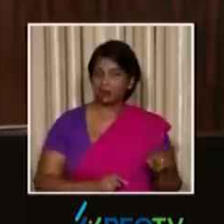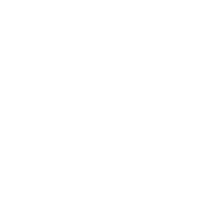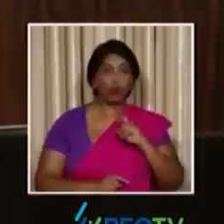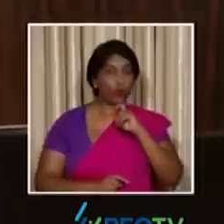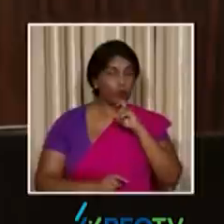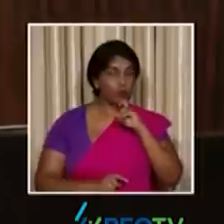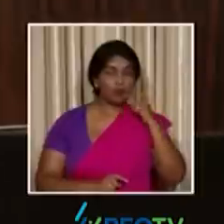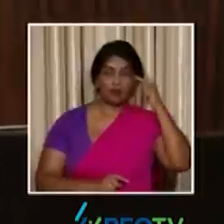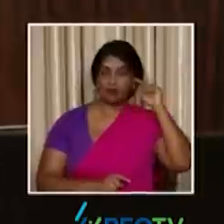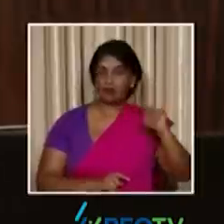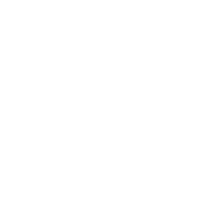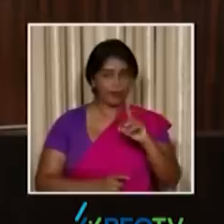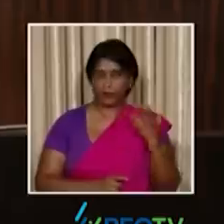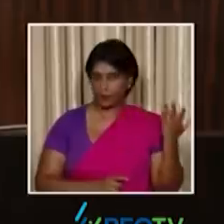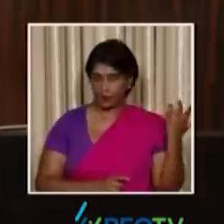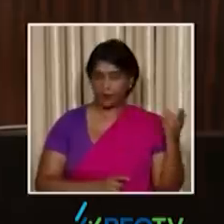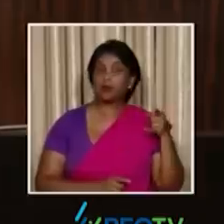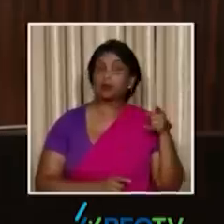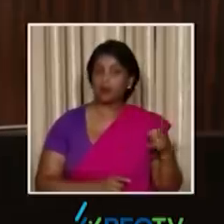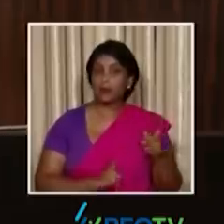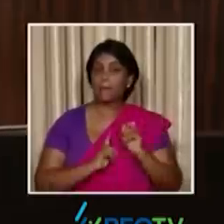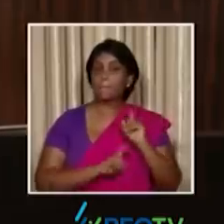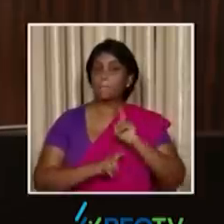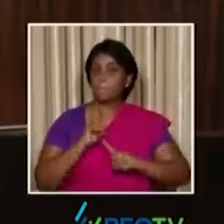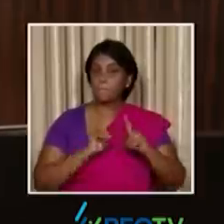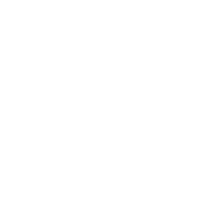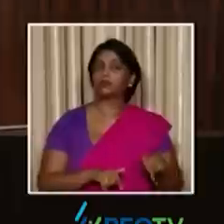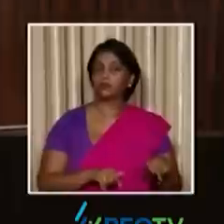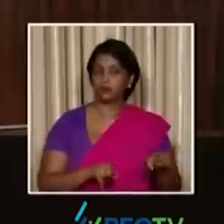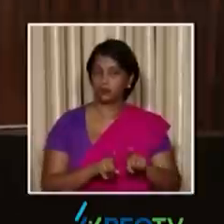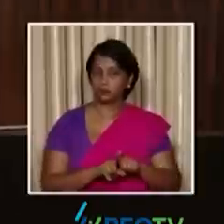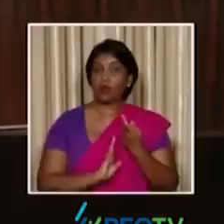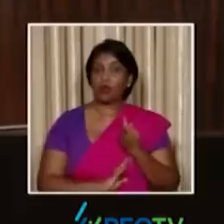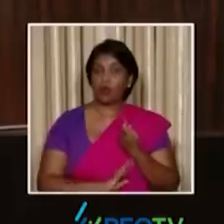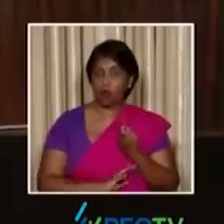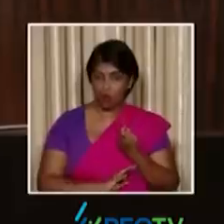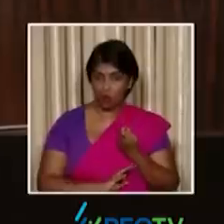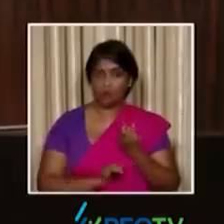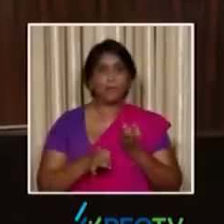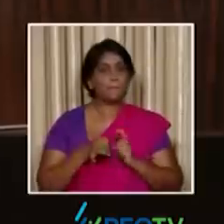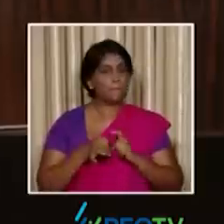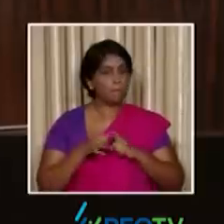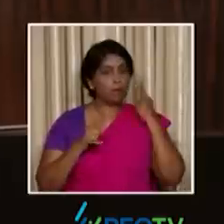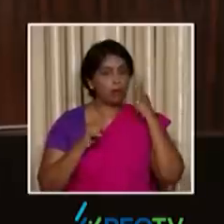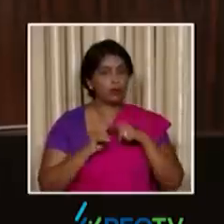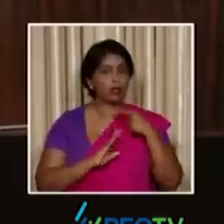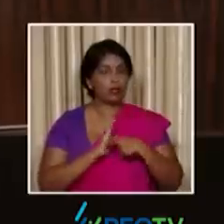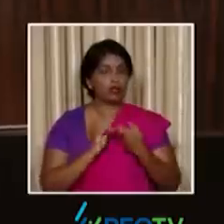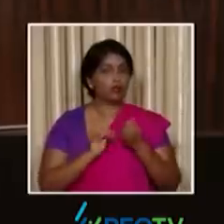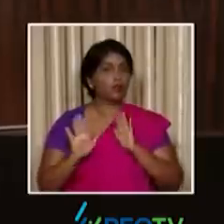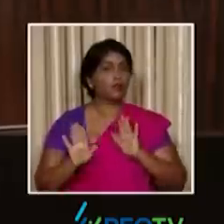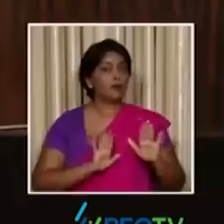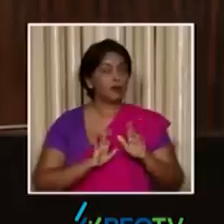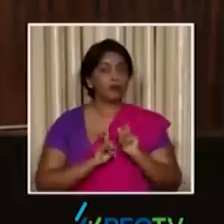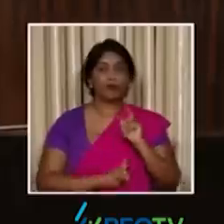නඩුව ගැන කොහෙවත් අපි සඳහන් කළා නැහැ මේ කියන්නේ පාර්ලිමේන්තුවේ උත්තරීතර භාවය රටේ මුදල් ප්‍රශ්නය සම්බන්ධයෙන් රටේ මුදල් පාලනය